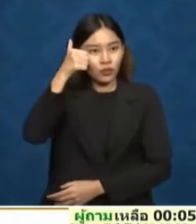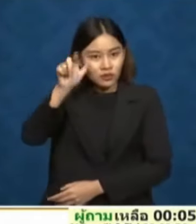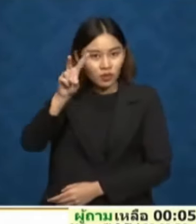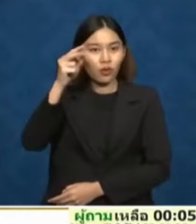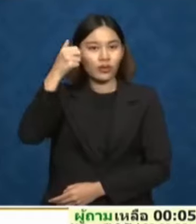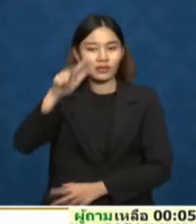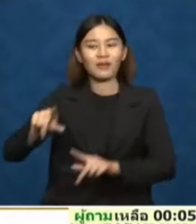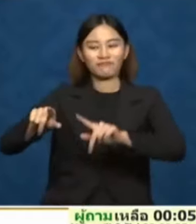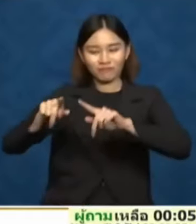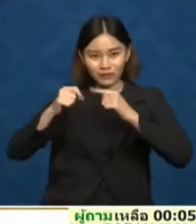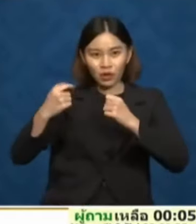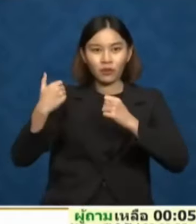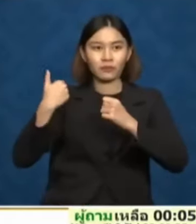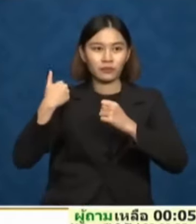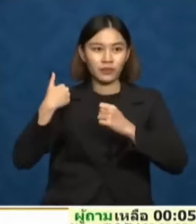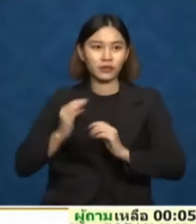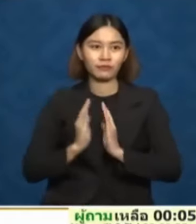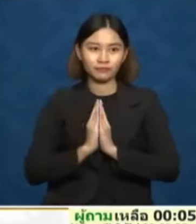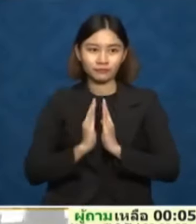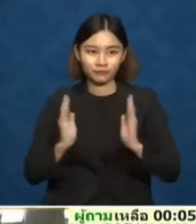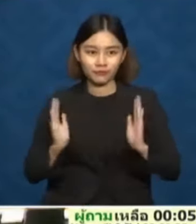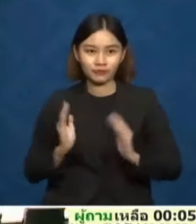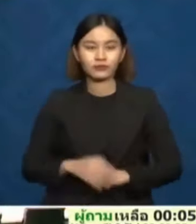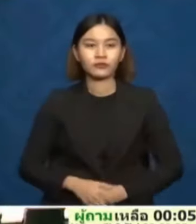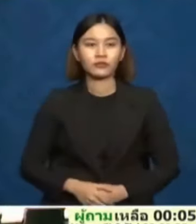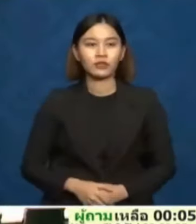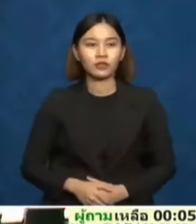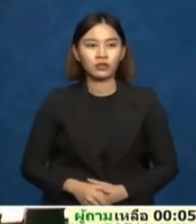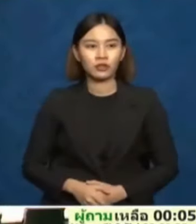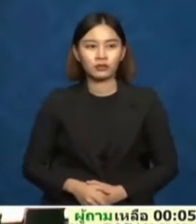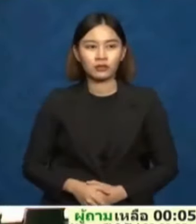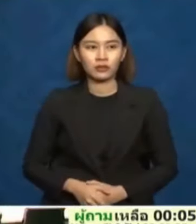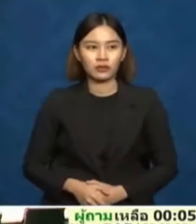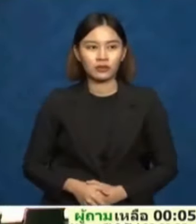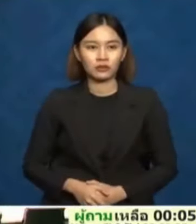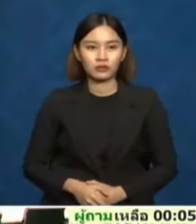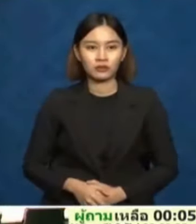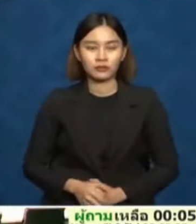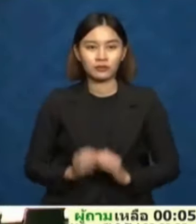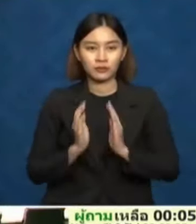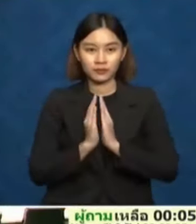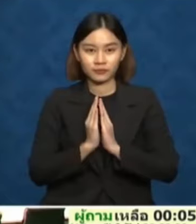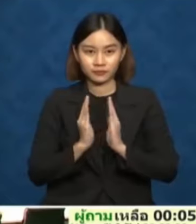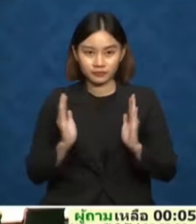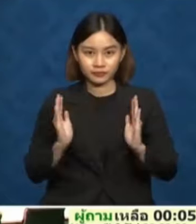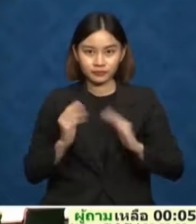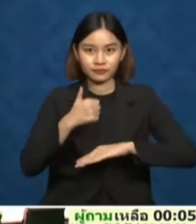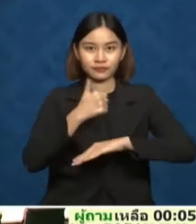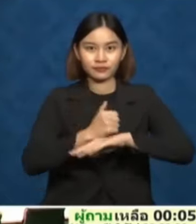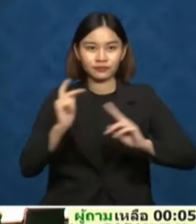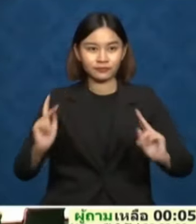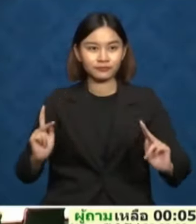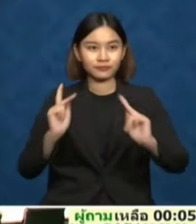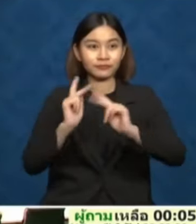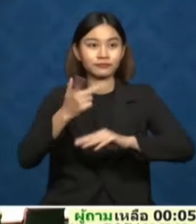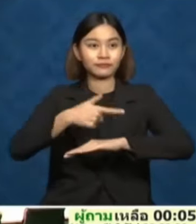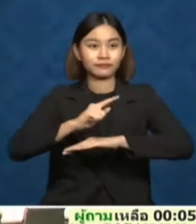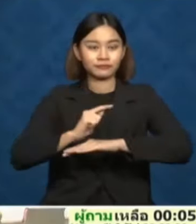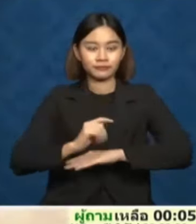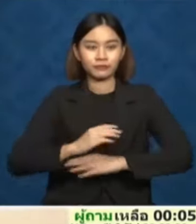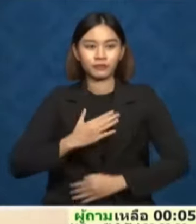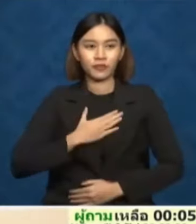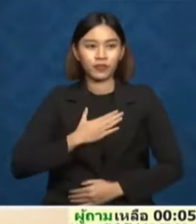จะได้คำตอบค่ะท่านประธานขอบพระคุณค่ะขอบคุณครับขอบคุณท่านรัฐมนตรีนะครับทานที่เคารพครับ